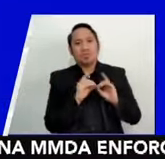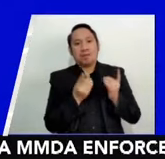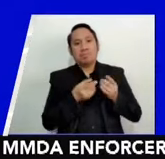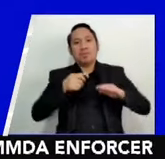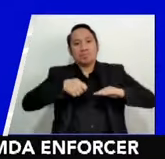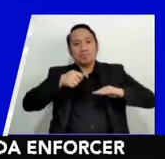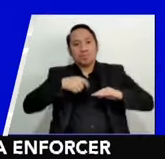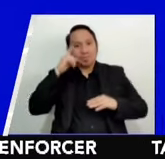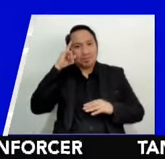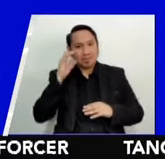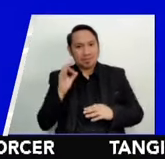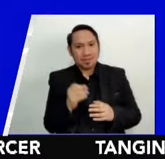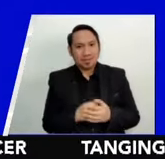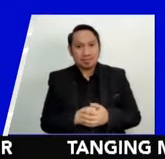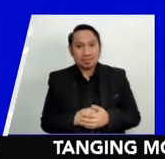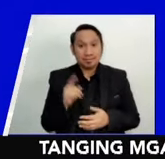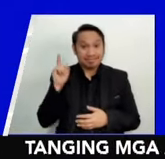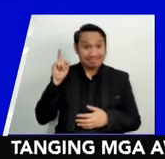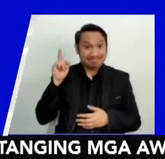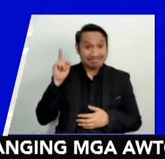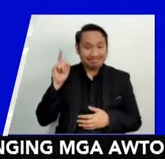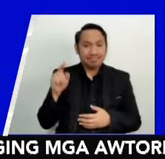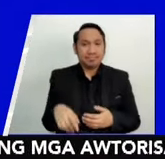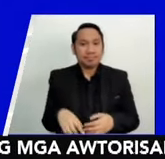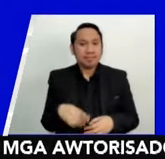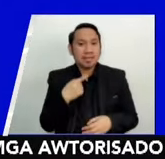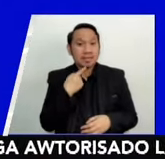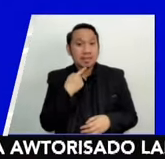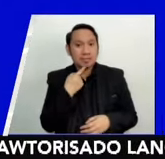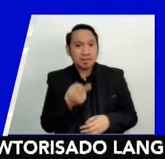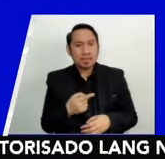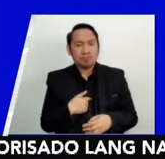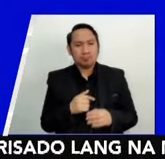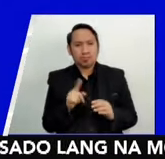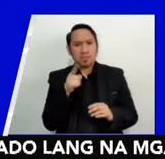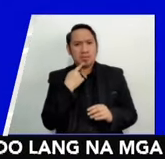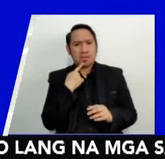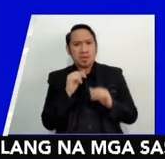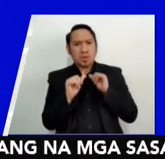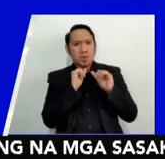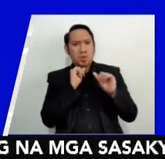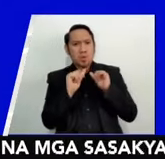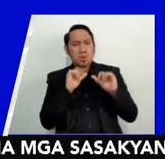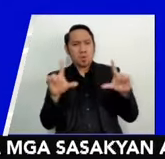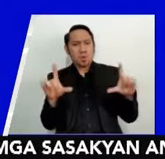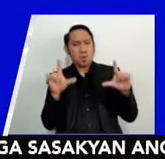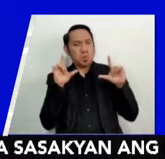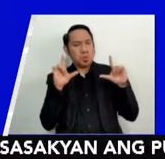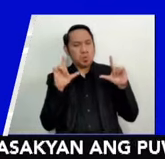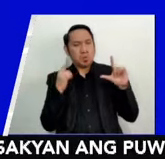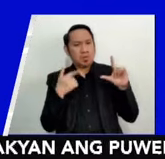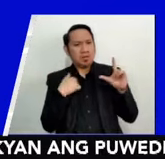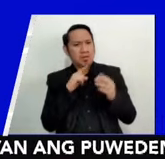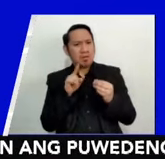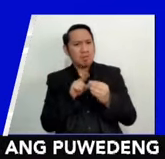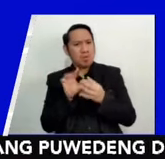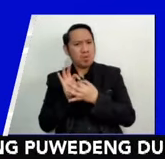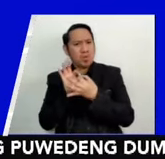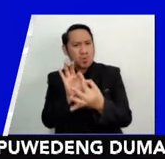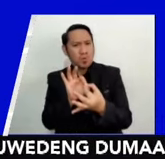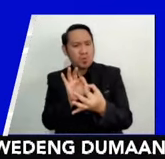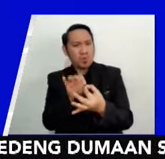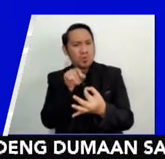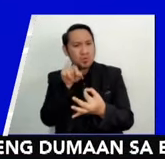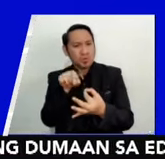kanyang inilabas na pahayag, mariing itinatanggi ni Mayor Guo ang mga alegasyong may kinalaman siya sa mga ilegal na aktibidad ng Zunyu